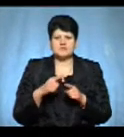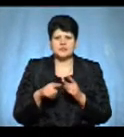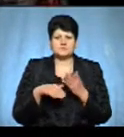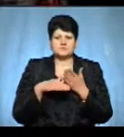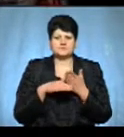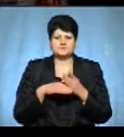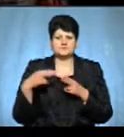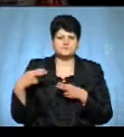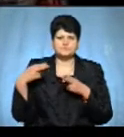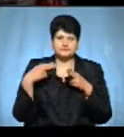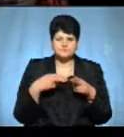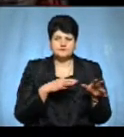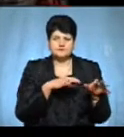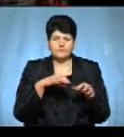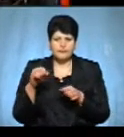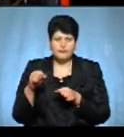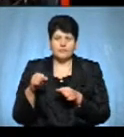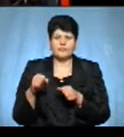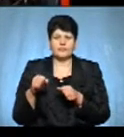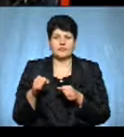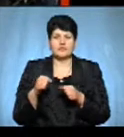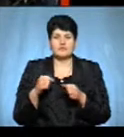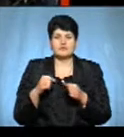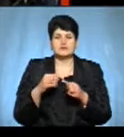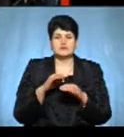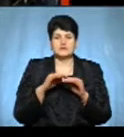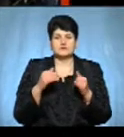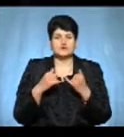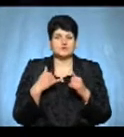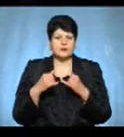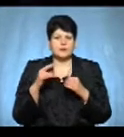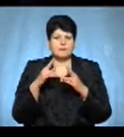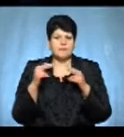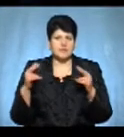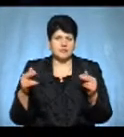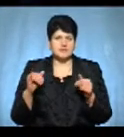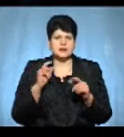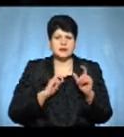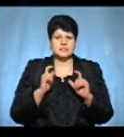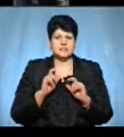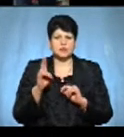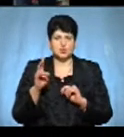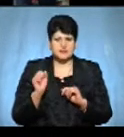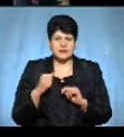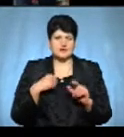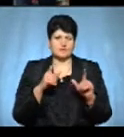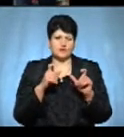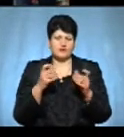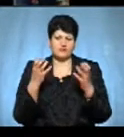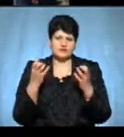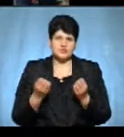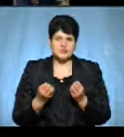швидкі під'їжджають. Ну, в общем, стрільба йшла на рівні Жовтого палацу, оцих сходів і Інститутської. Я сфотографував